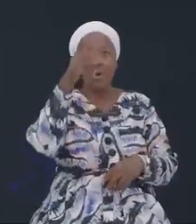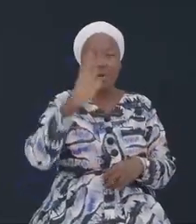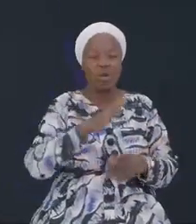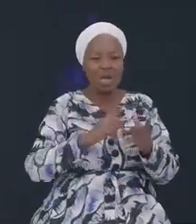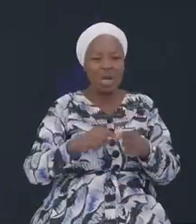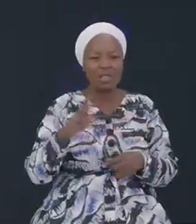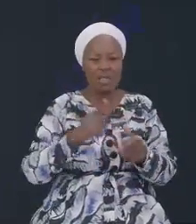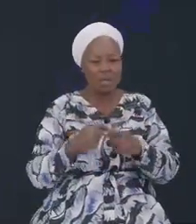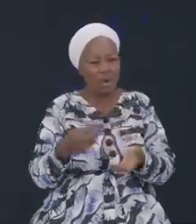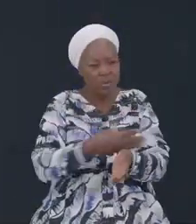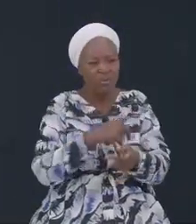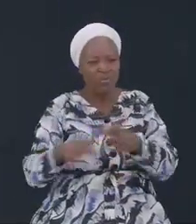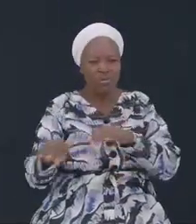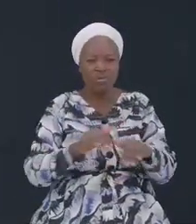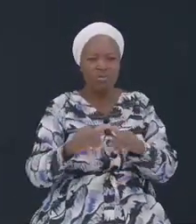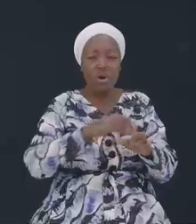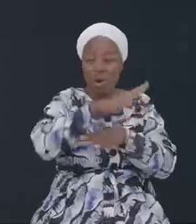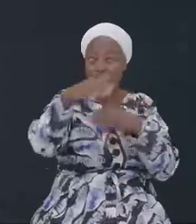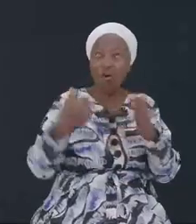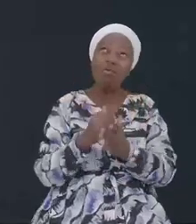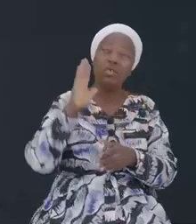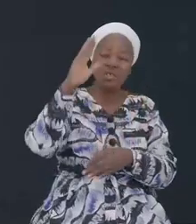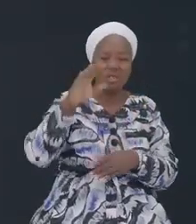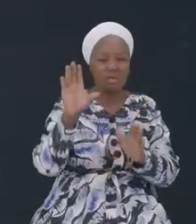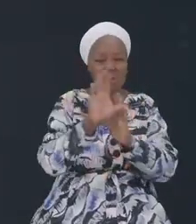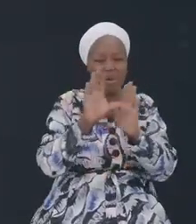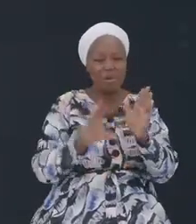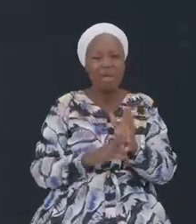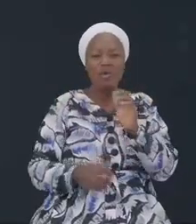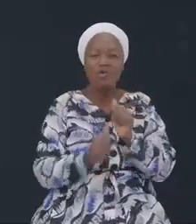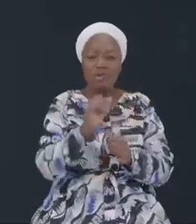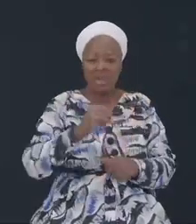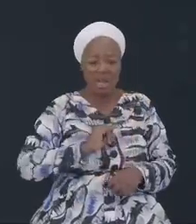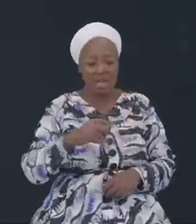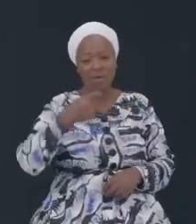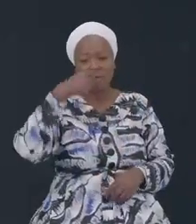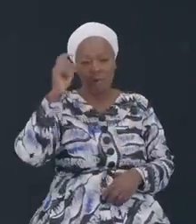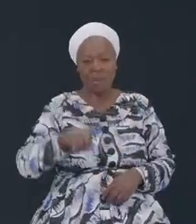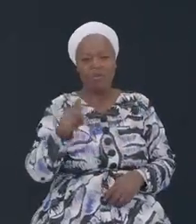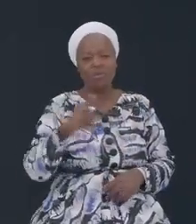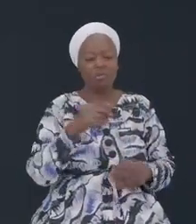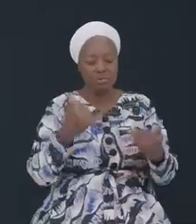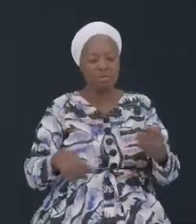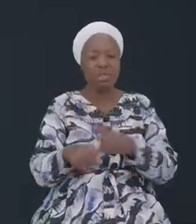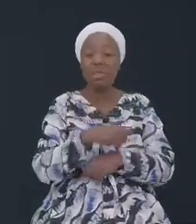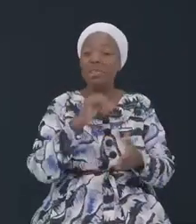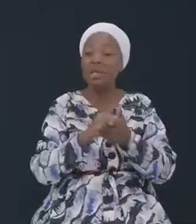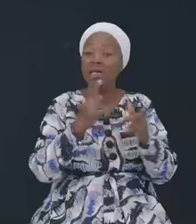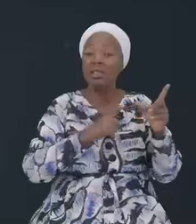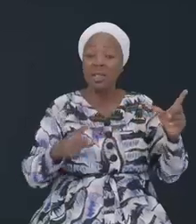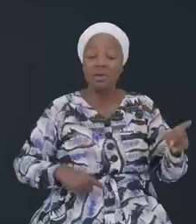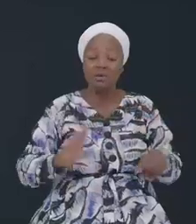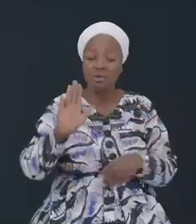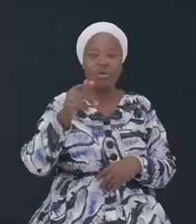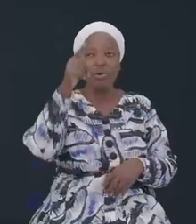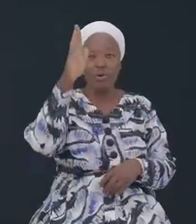observant et en mettant en pratique tous ces commandements que je te prescris aujourd'hui, l'Éternel ton Dieu